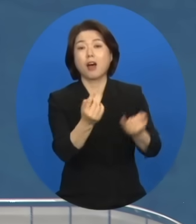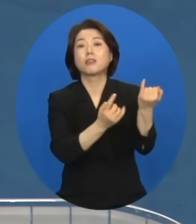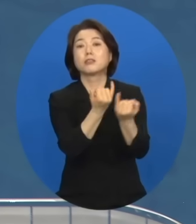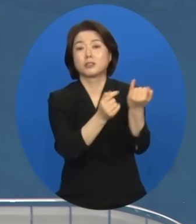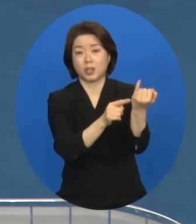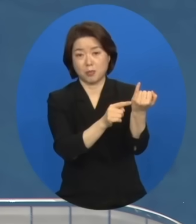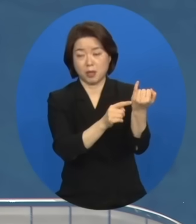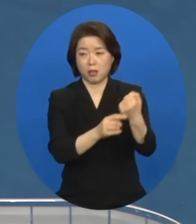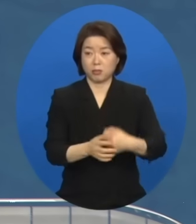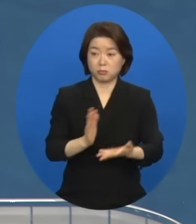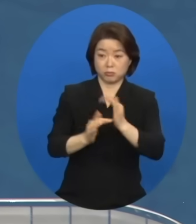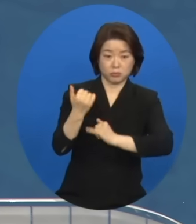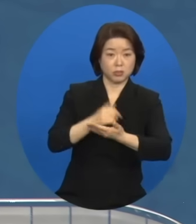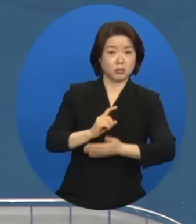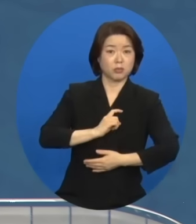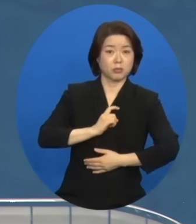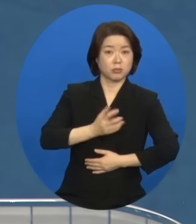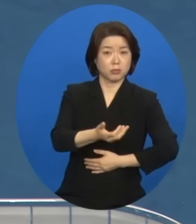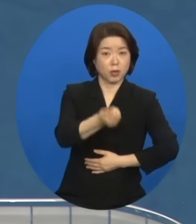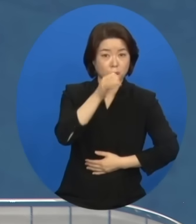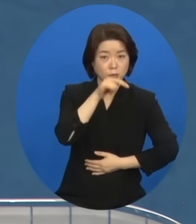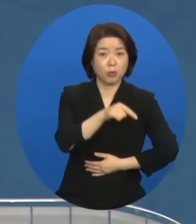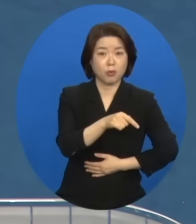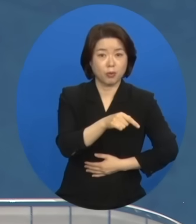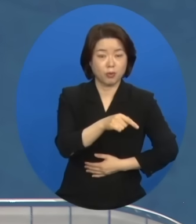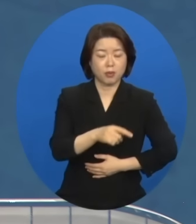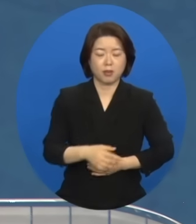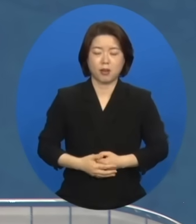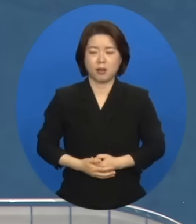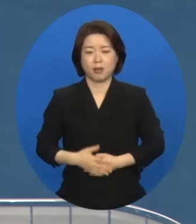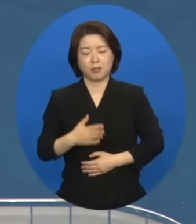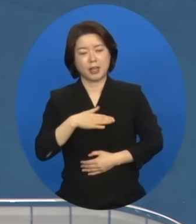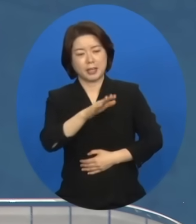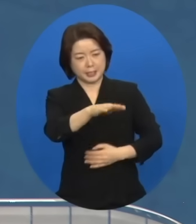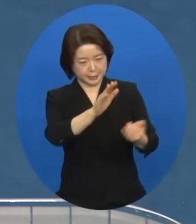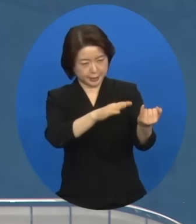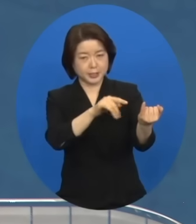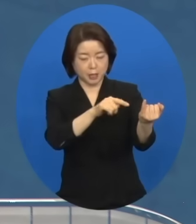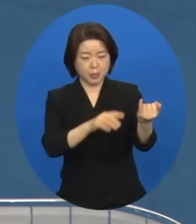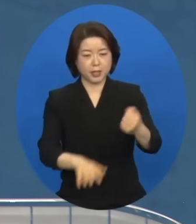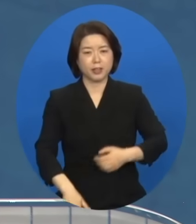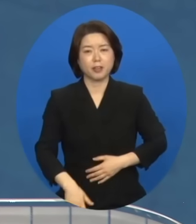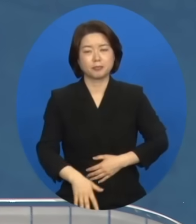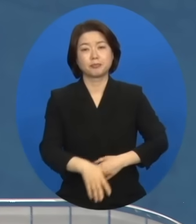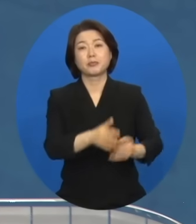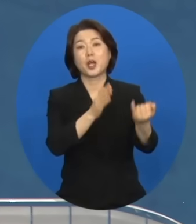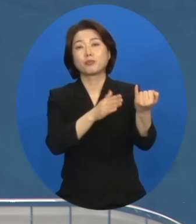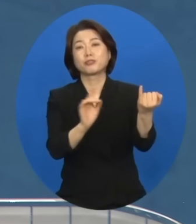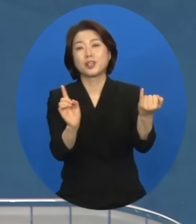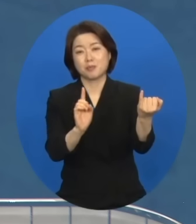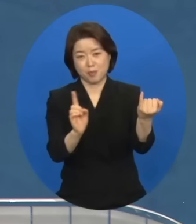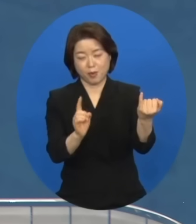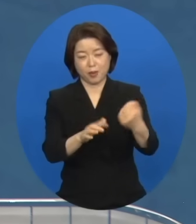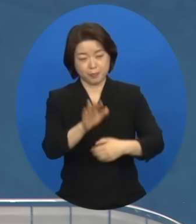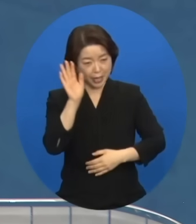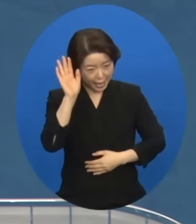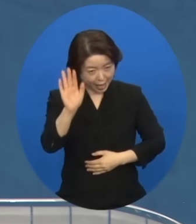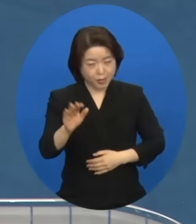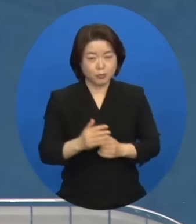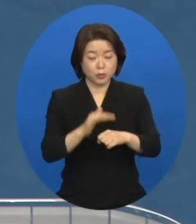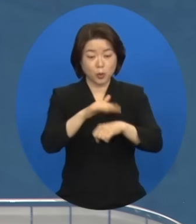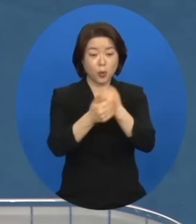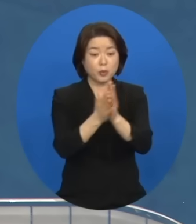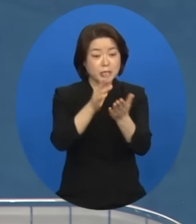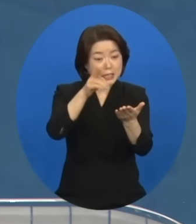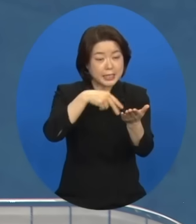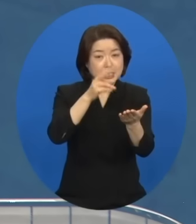예수님이 의심이 된다는 거예요. 그래서 제가 그 자매에게 그렇게 권했어요. 이제는 성경을